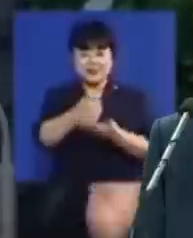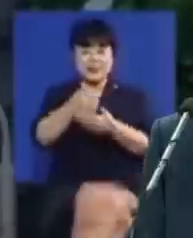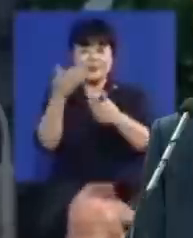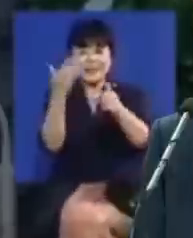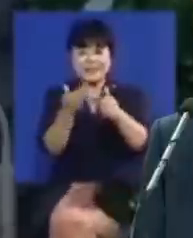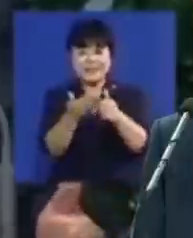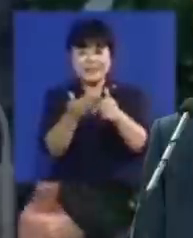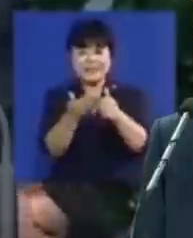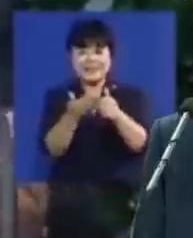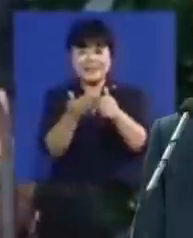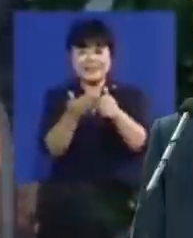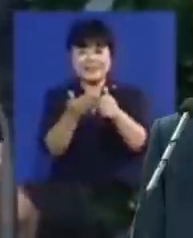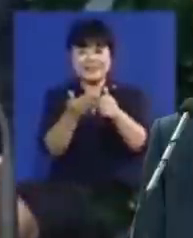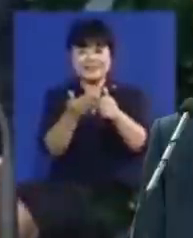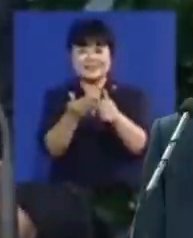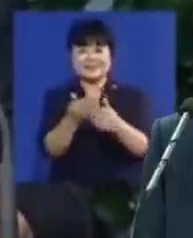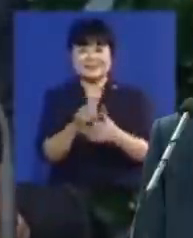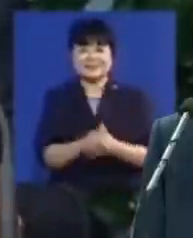주님께서